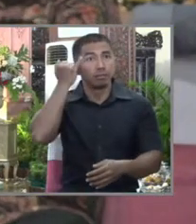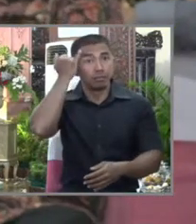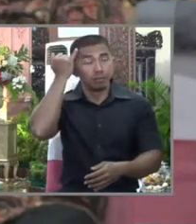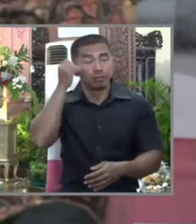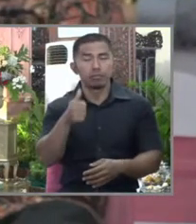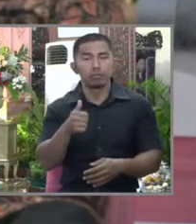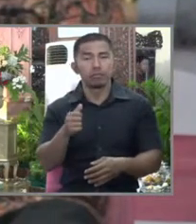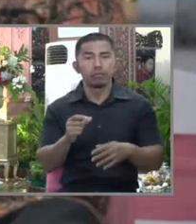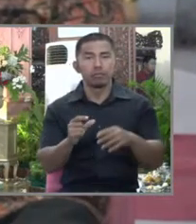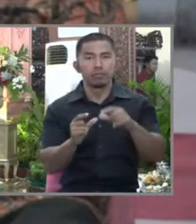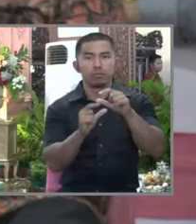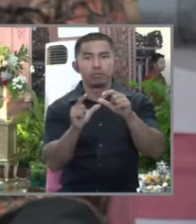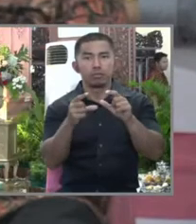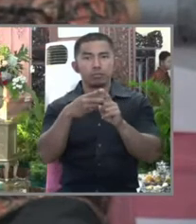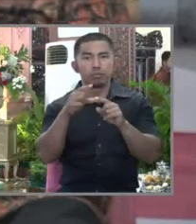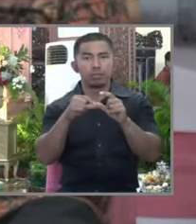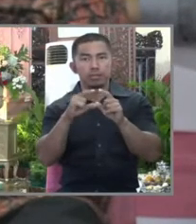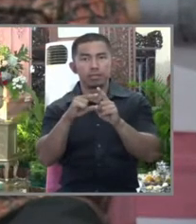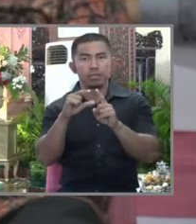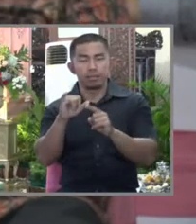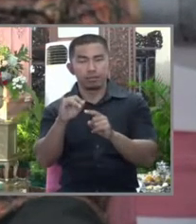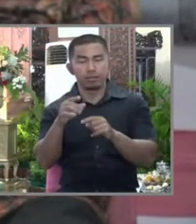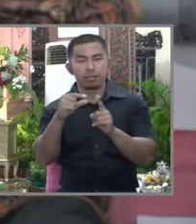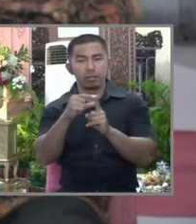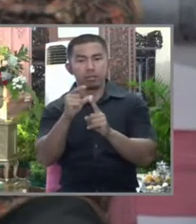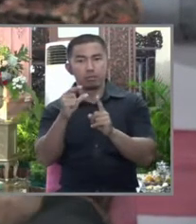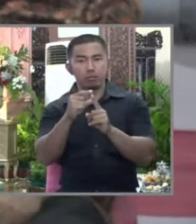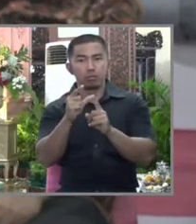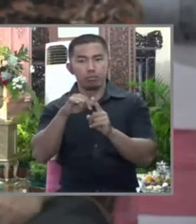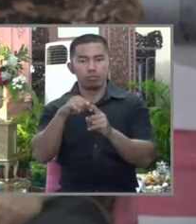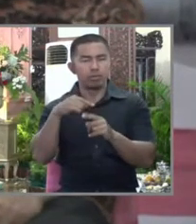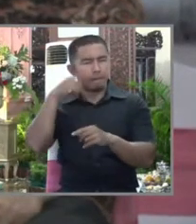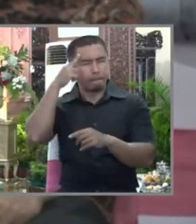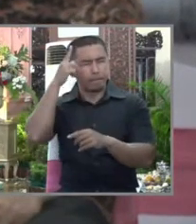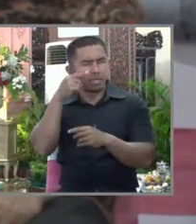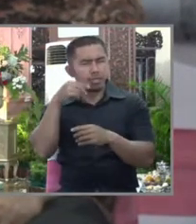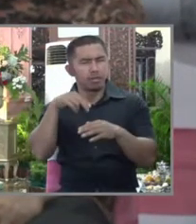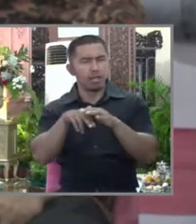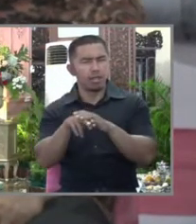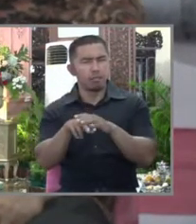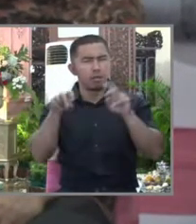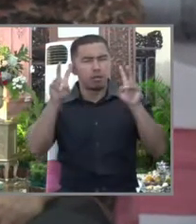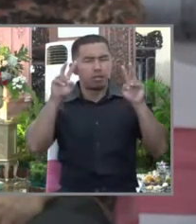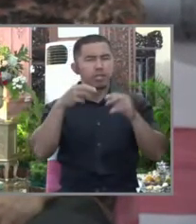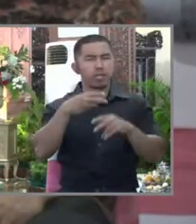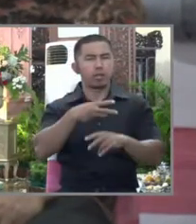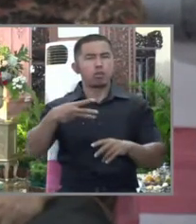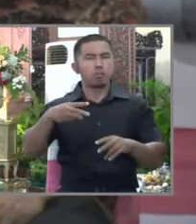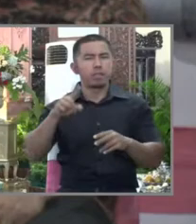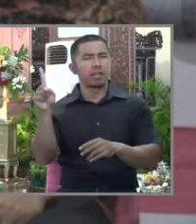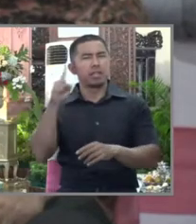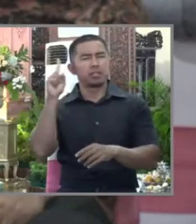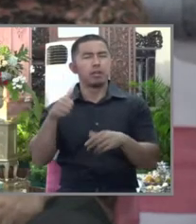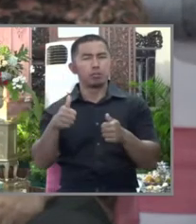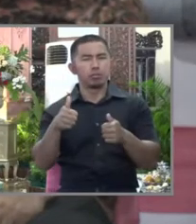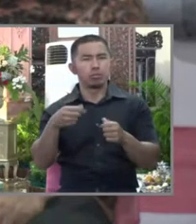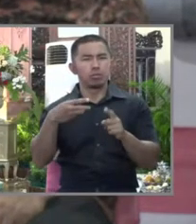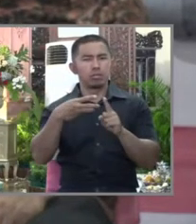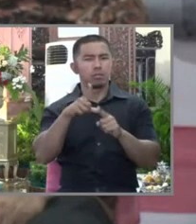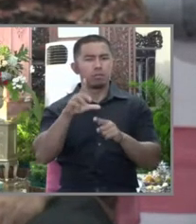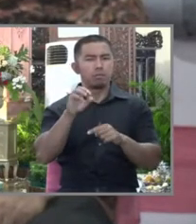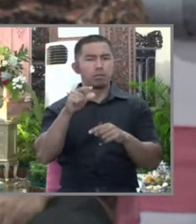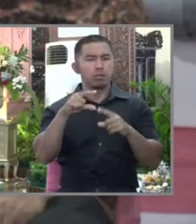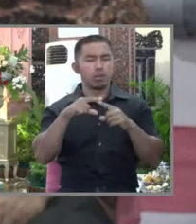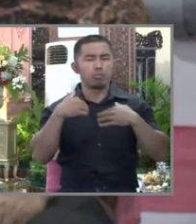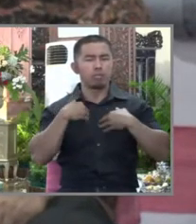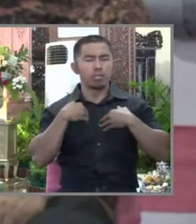biasa dan dalam konteks ekonomi regional juga saya kira ada masalah nih pak Blora ini sumber dari sumber